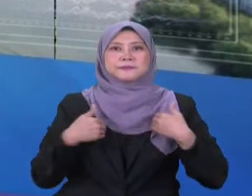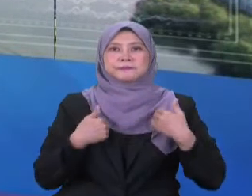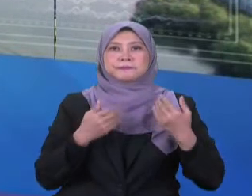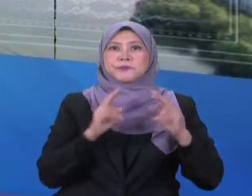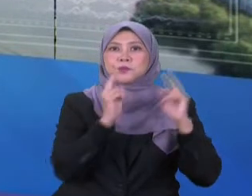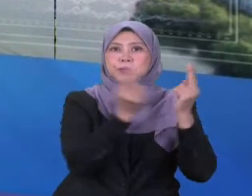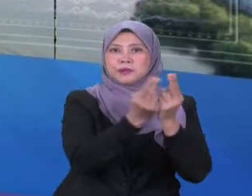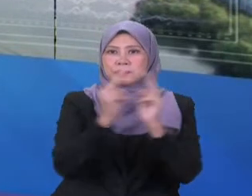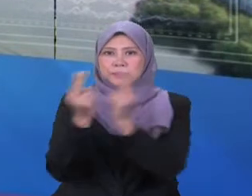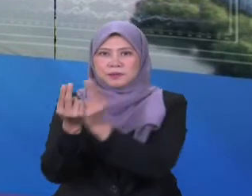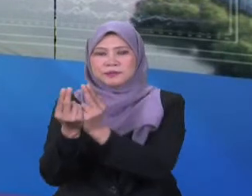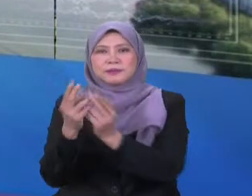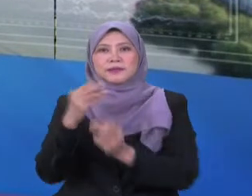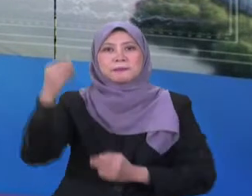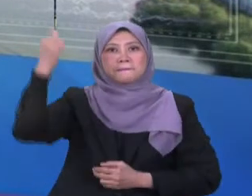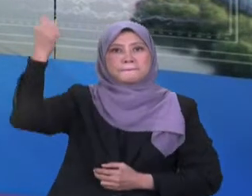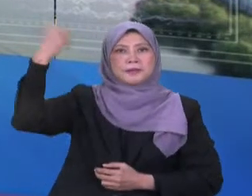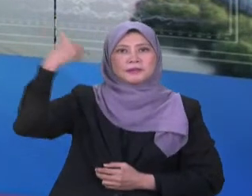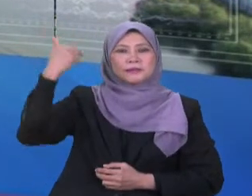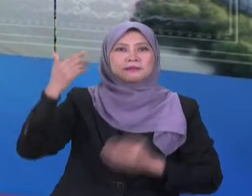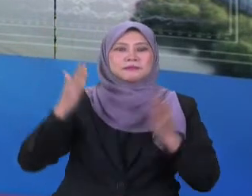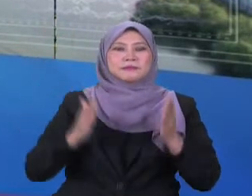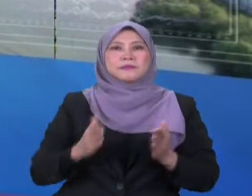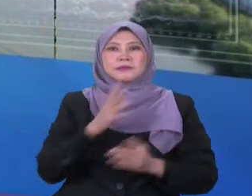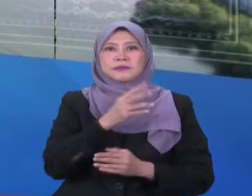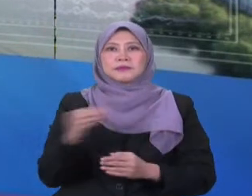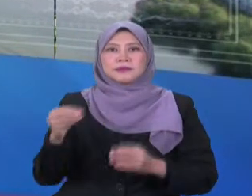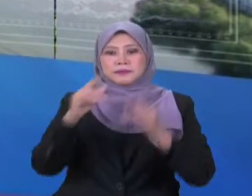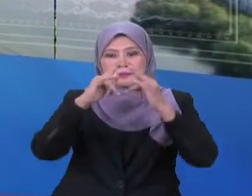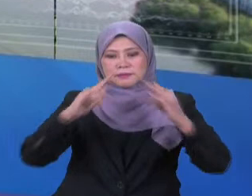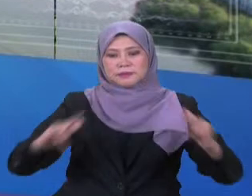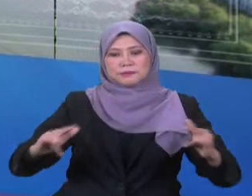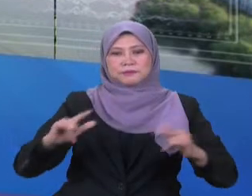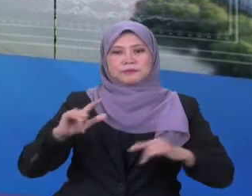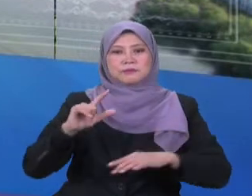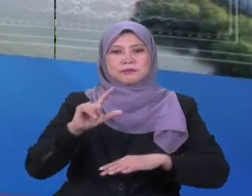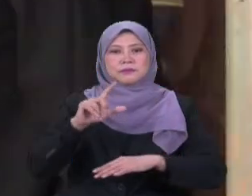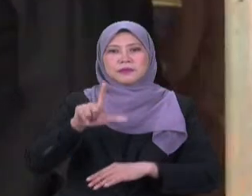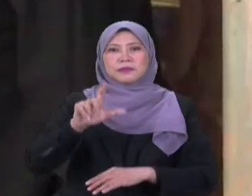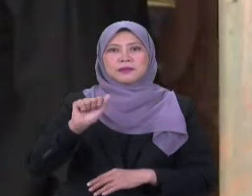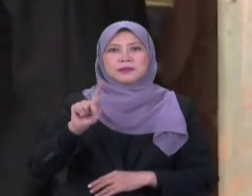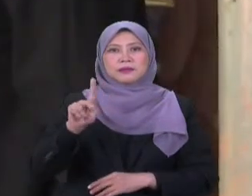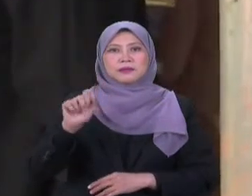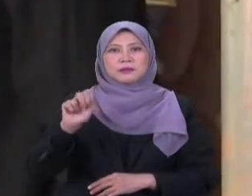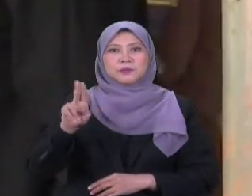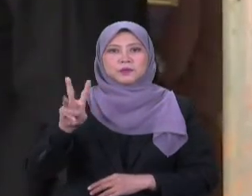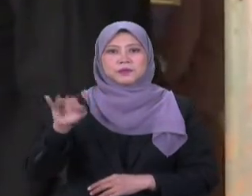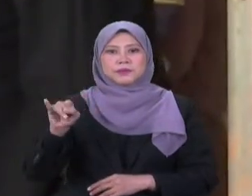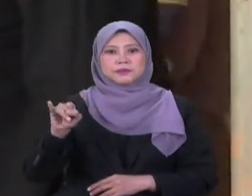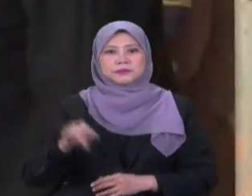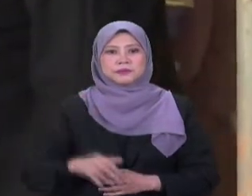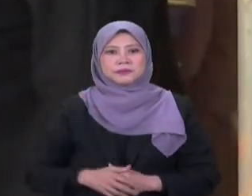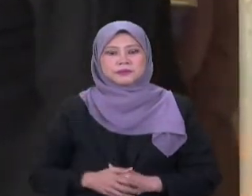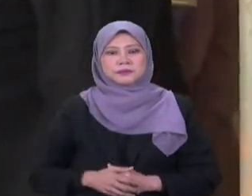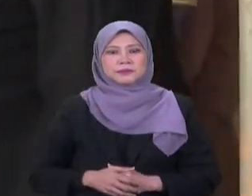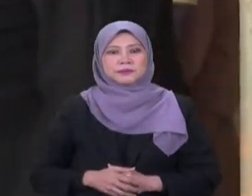ahli pakai besar Centra serta orang awam sekitar kemlog Hai